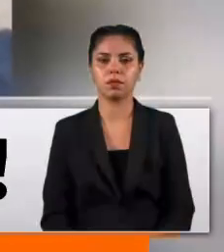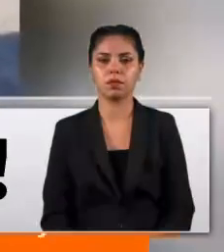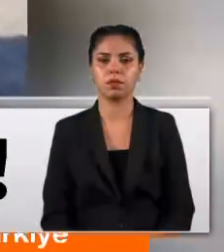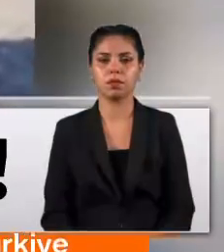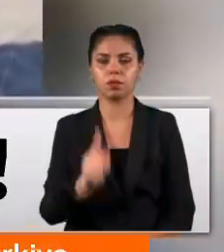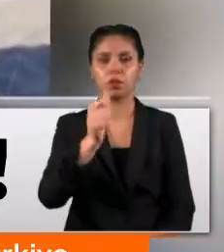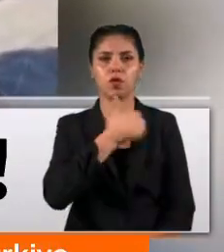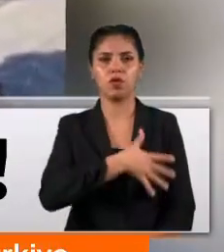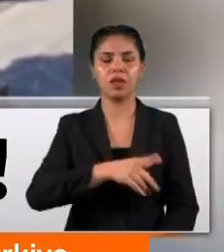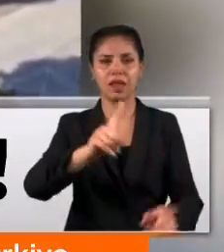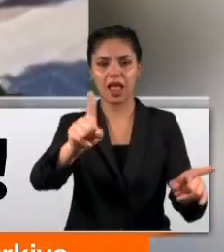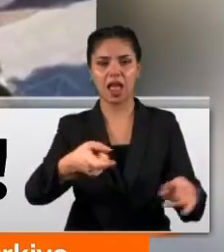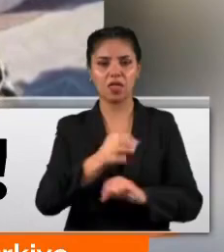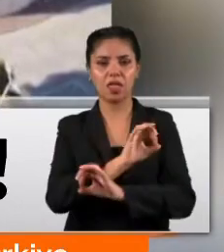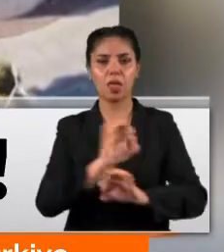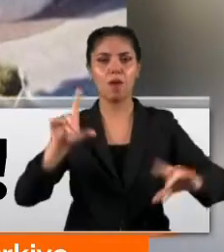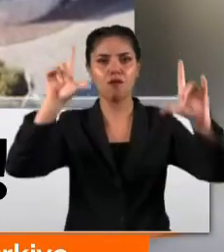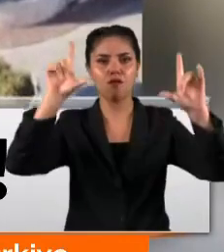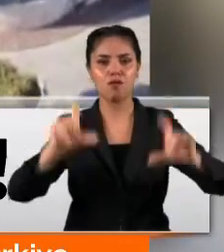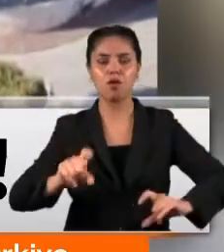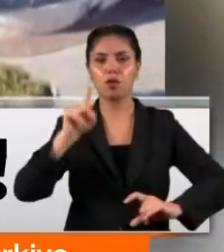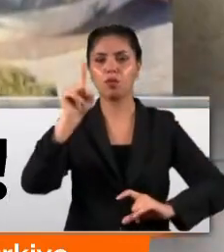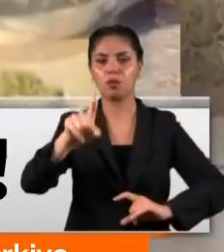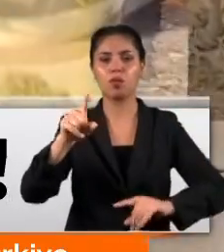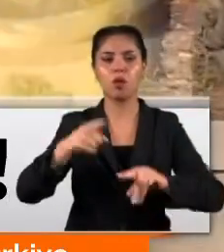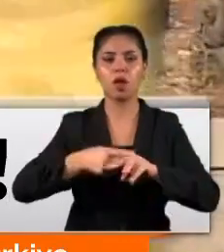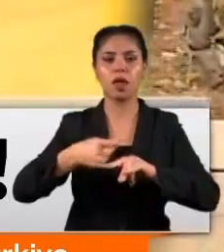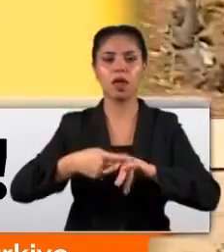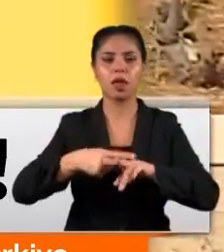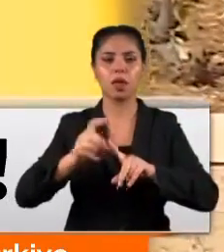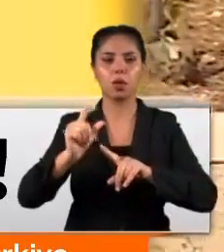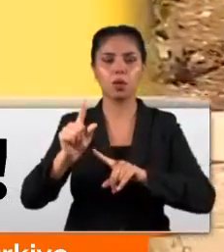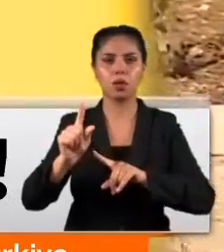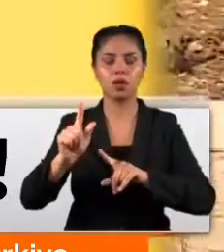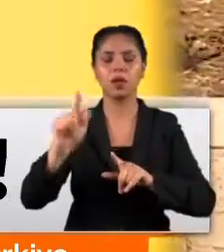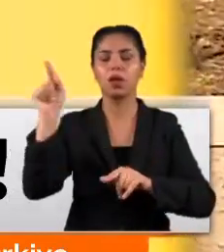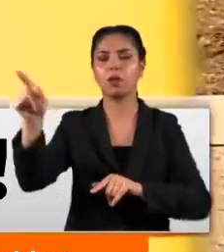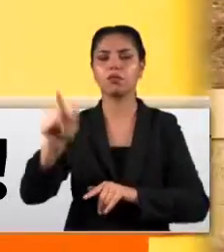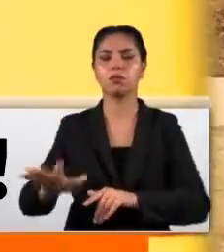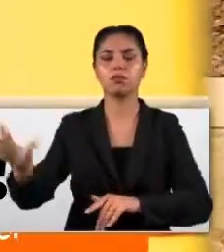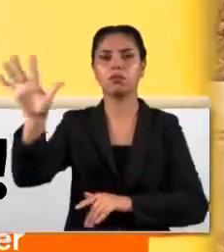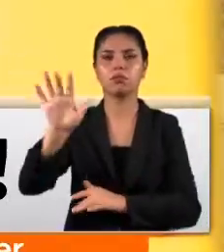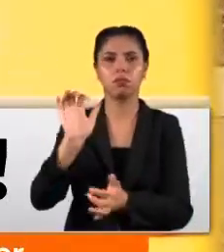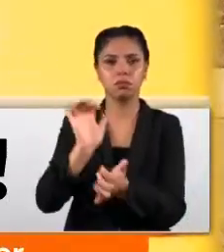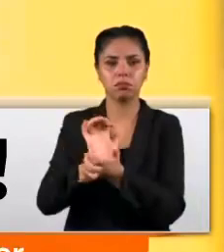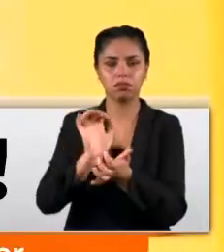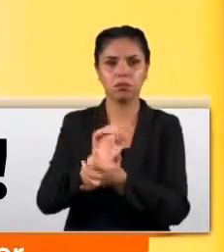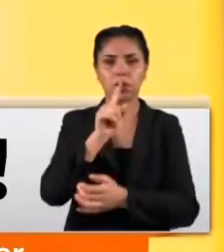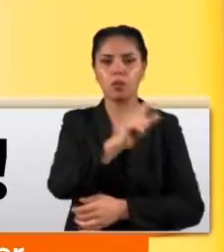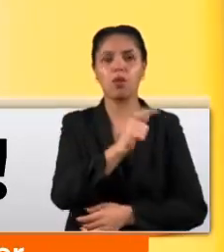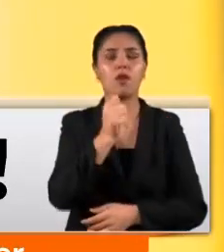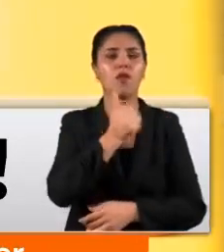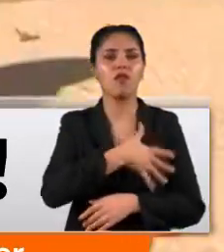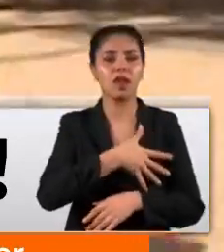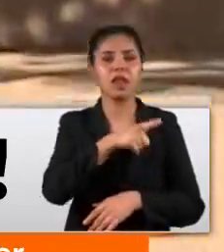İşte bu Filistin'deki işgalin en net fotoğrafı. Bir tarafta Yahudi yerleşimciler, diğer tarafta da mahallenin tam ortasında Filistinli